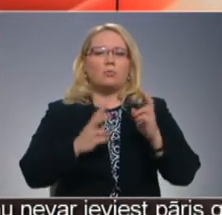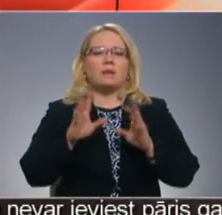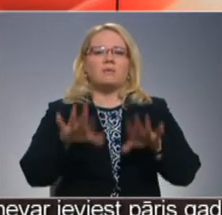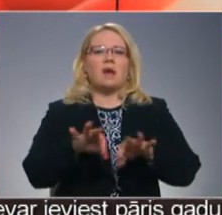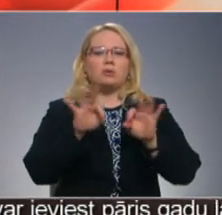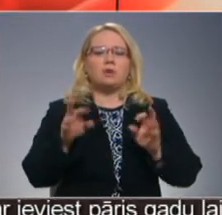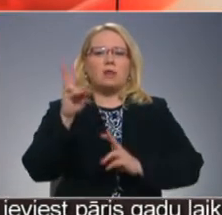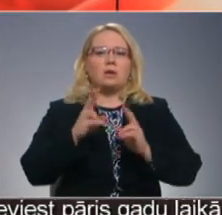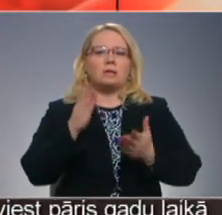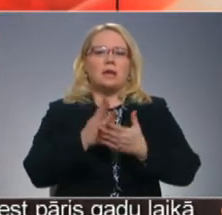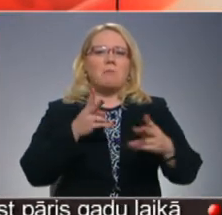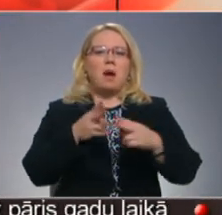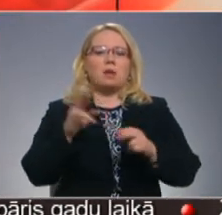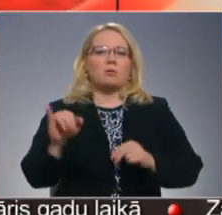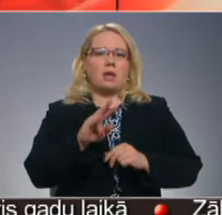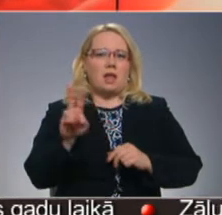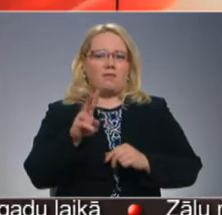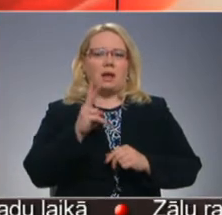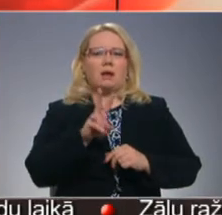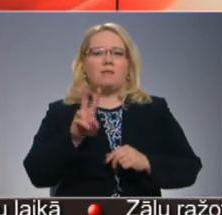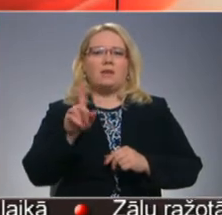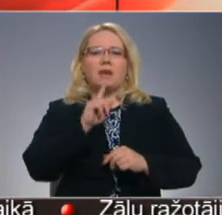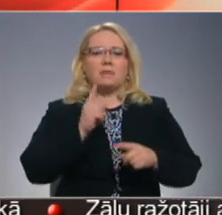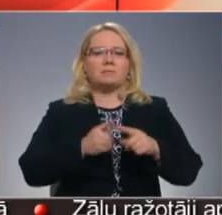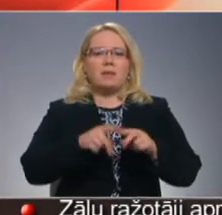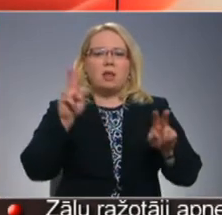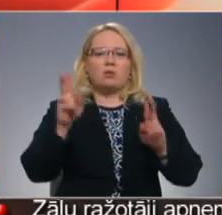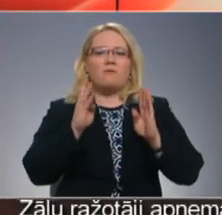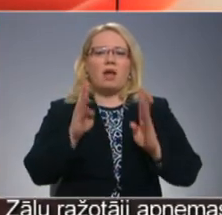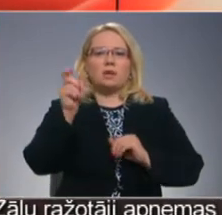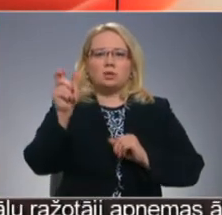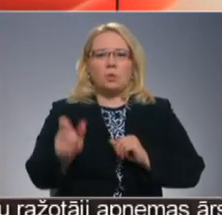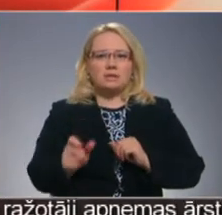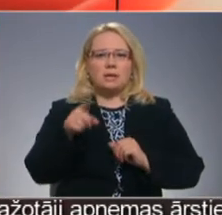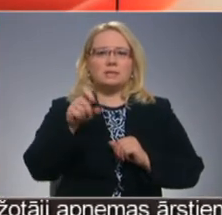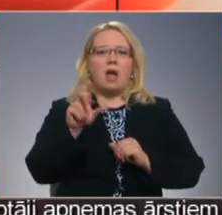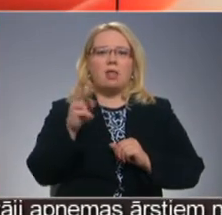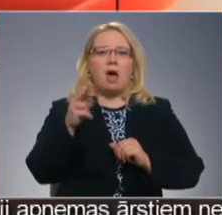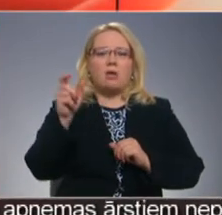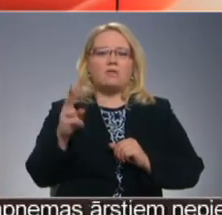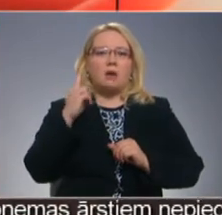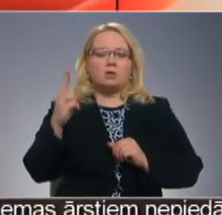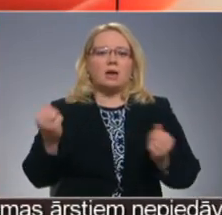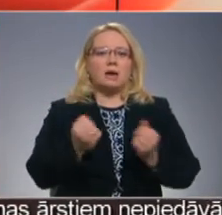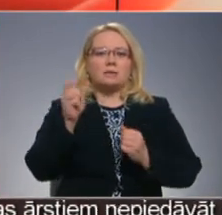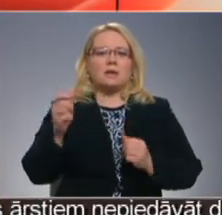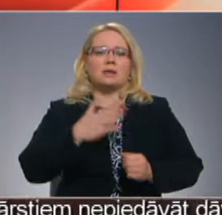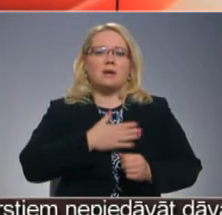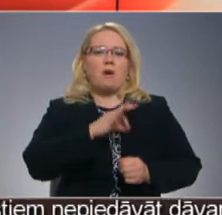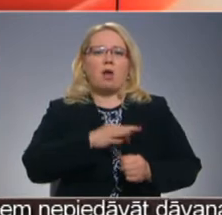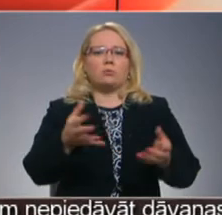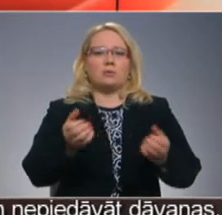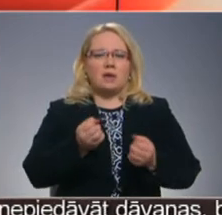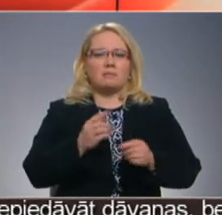ražošanu, kas tika pārtraukta janvārī. KVV Liepājas metalurgs valdes loceklis Igors Talānovs apsolīja, ka strādnieki savu naudu saņems.